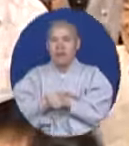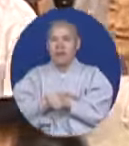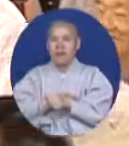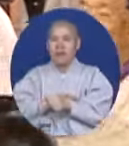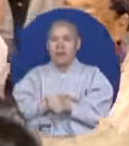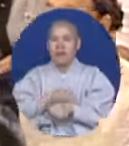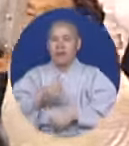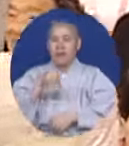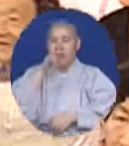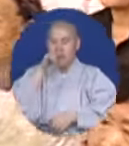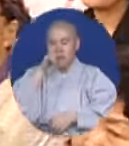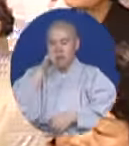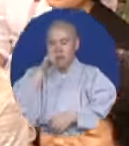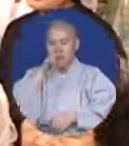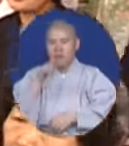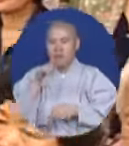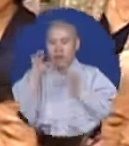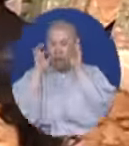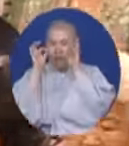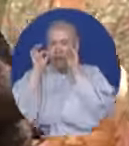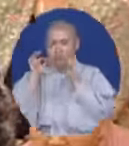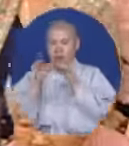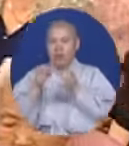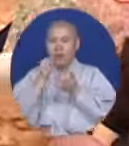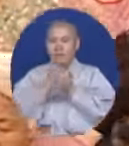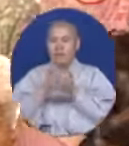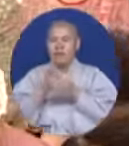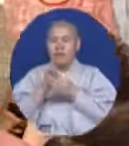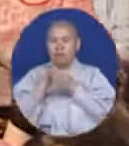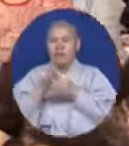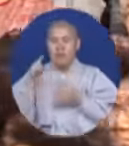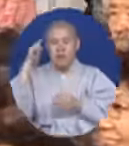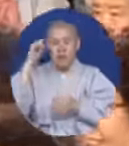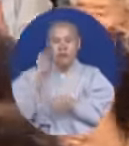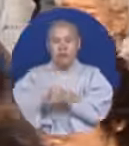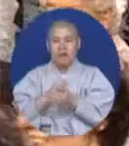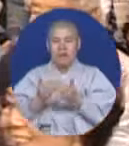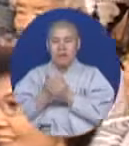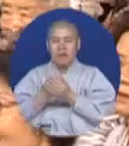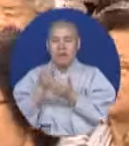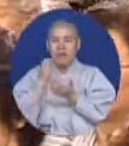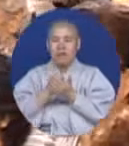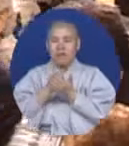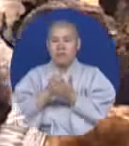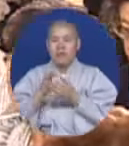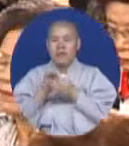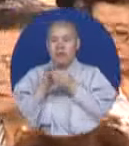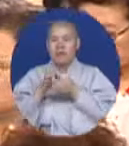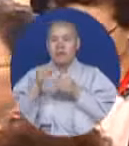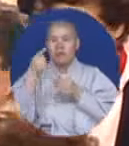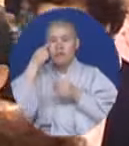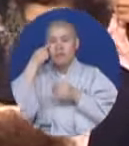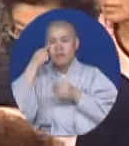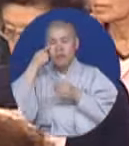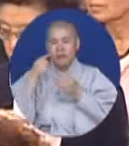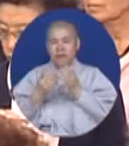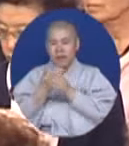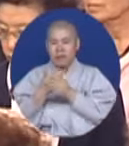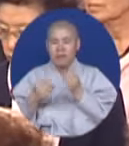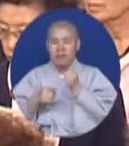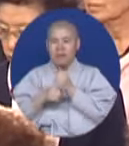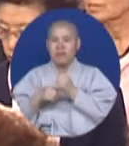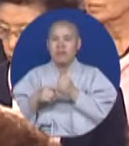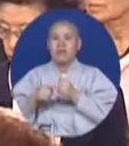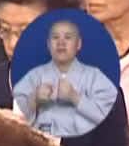지혜가 생긴다. 종법생 아니라 법으로부터 눈이 생긴다. 깨달음이라고 해요. 이거는